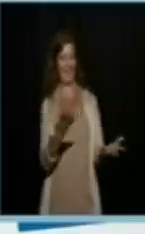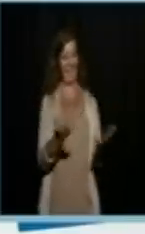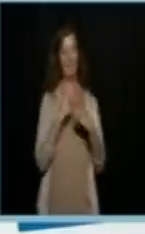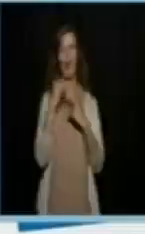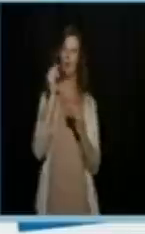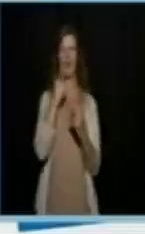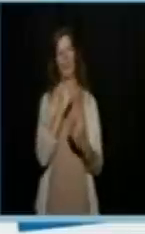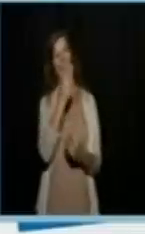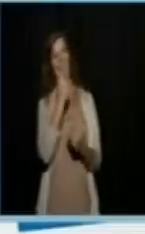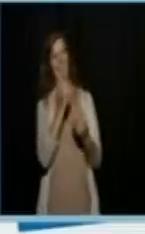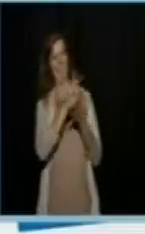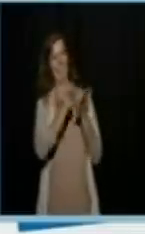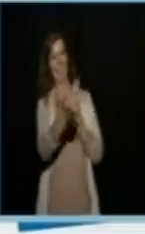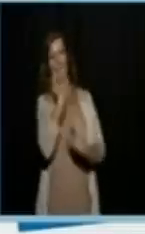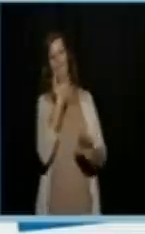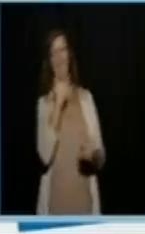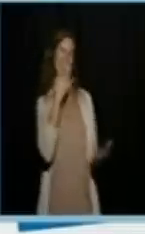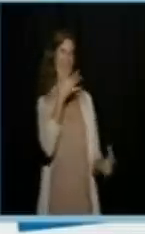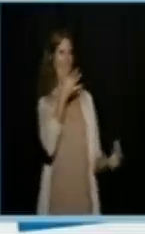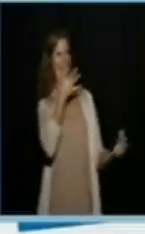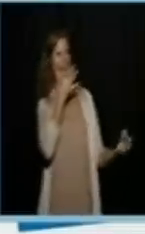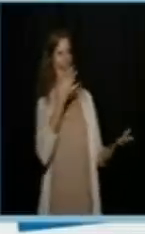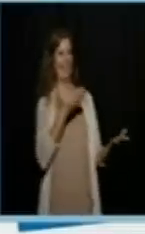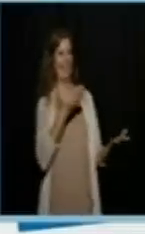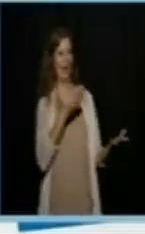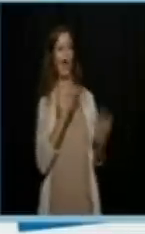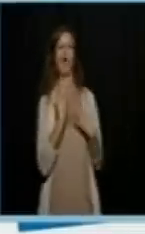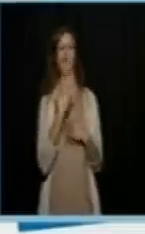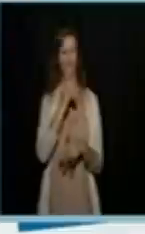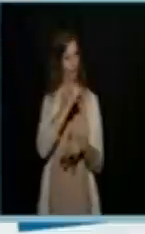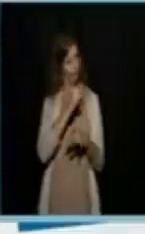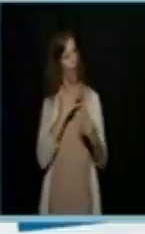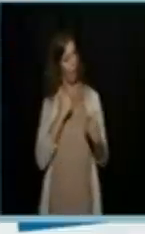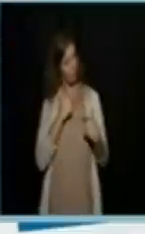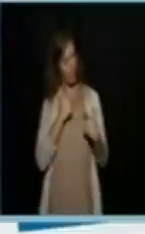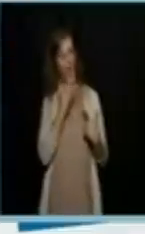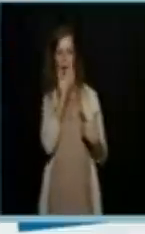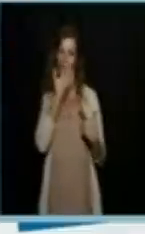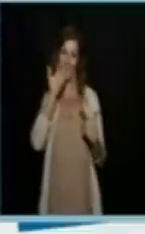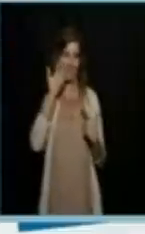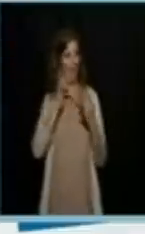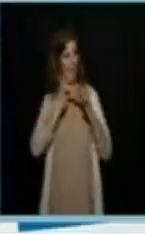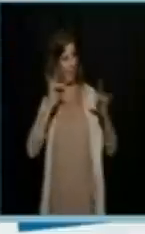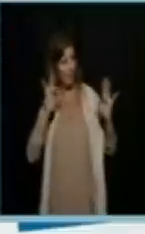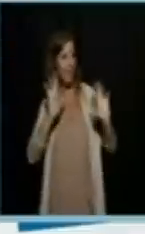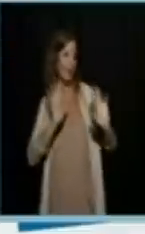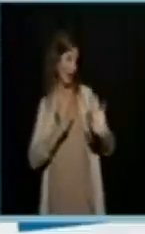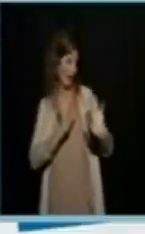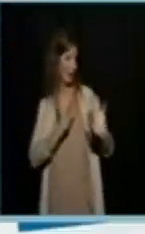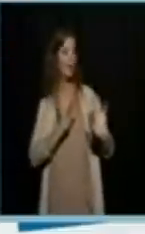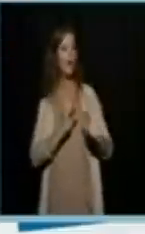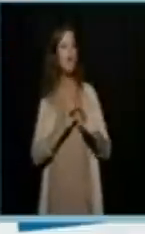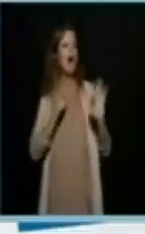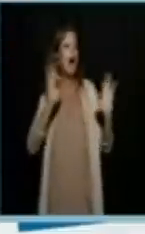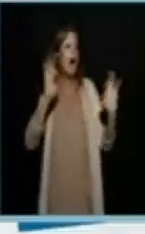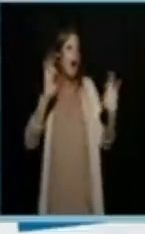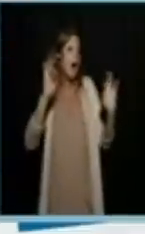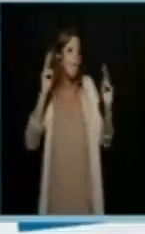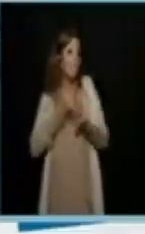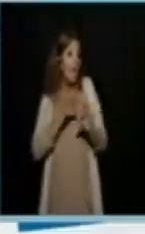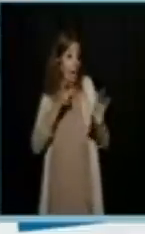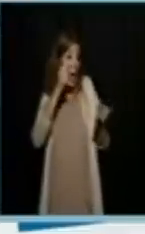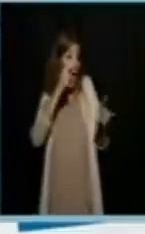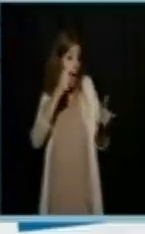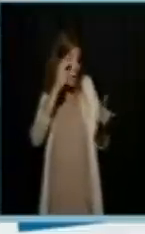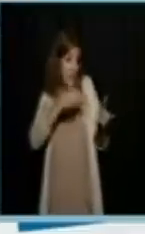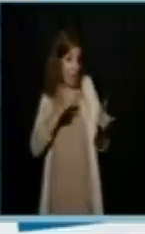ci scrive, che bello. Però sì, abbiamo cuore, la banda larga, ma nel caso ti stesse venendo in mente, non possiamo fare nulla.